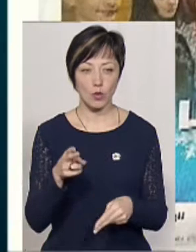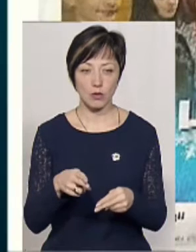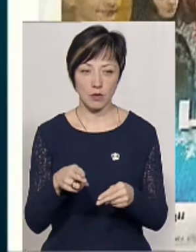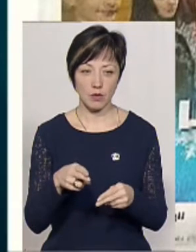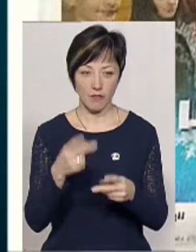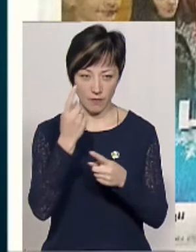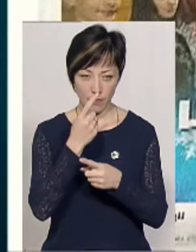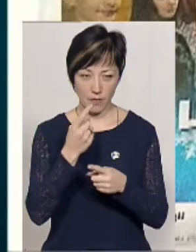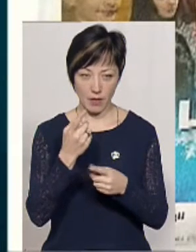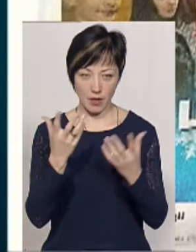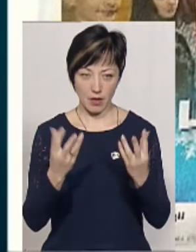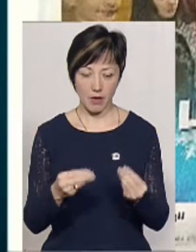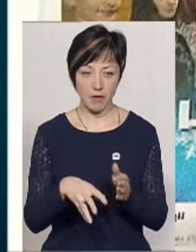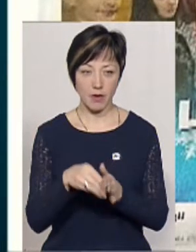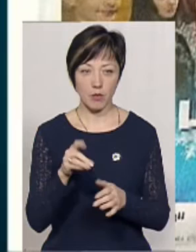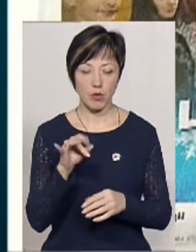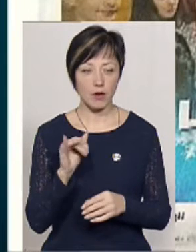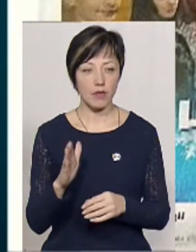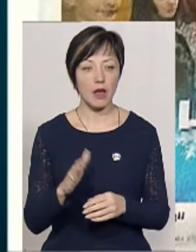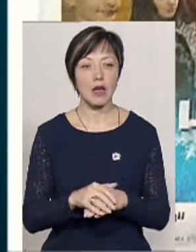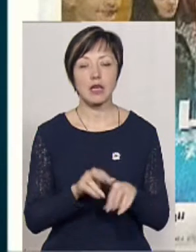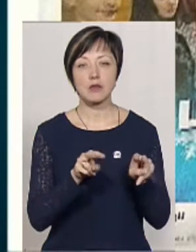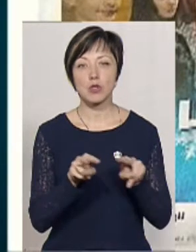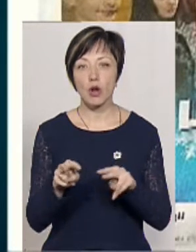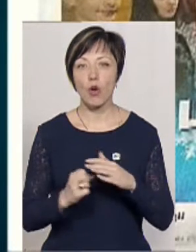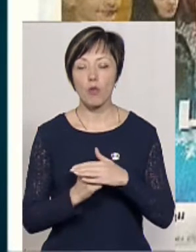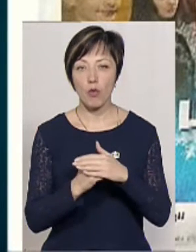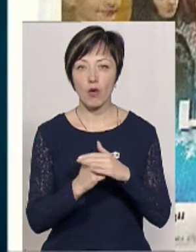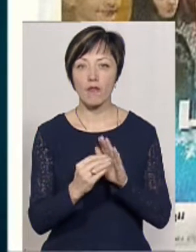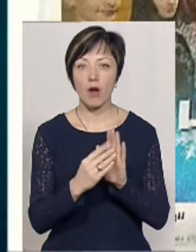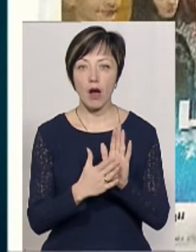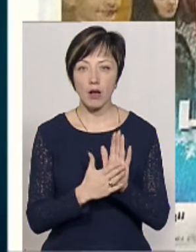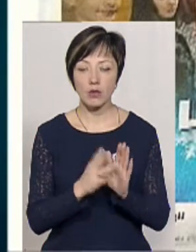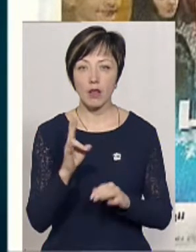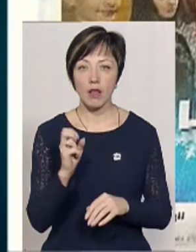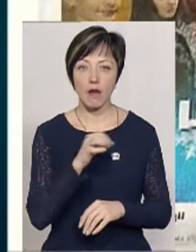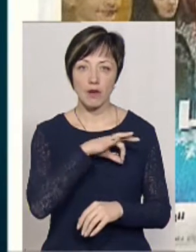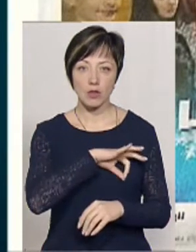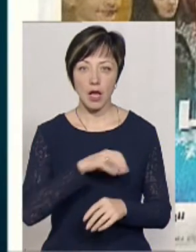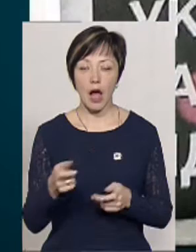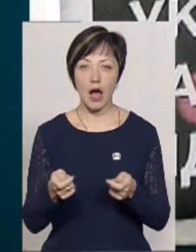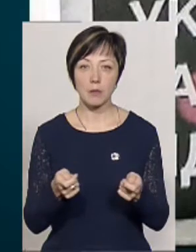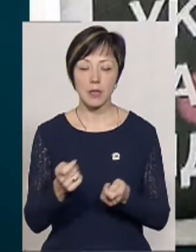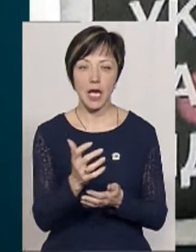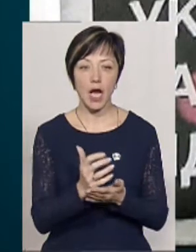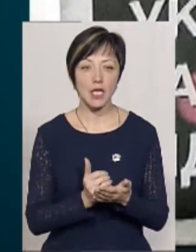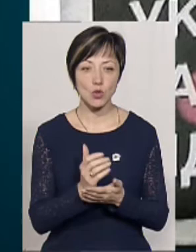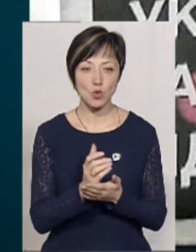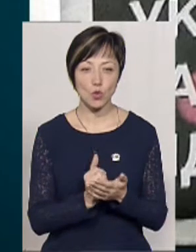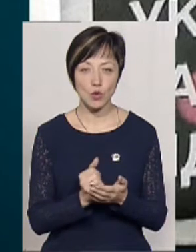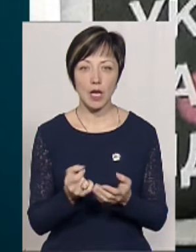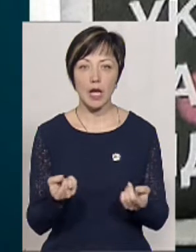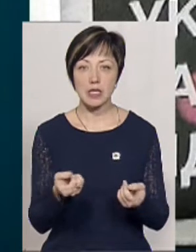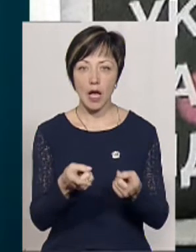тобто інформаційний. От спостерігачі «Опори» в тому ж матеріалі вказують на використання адмінресурсу